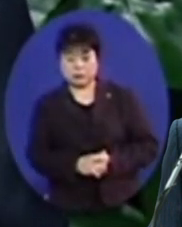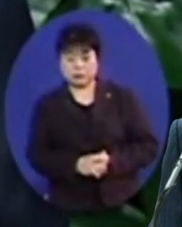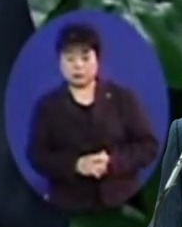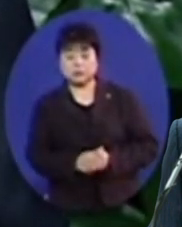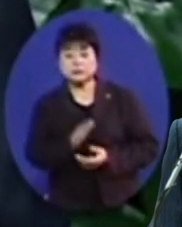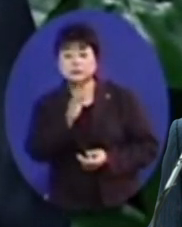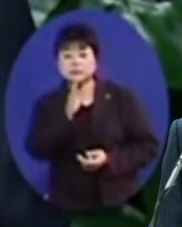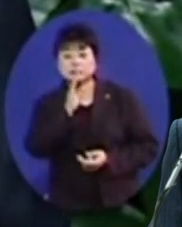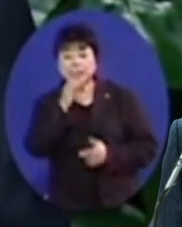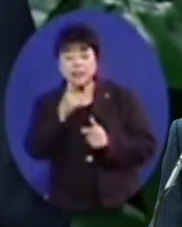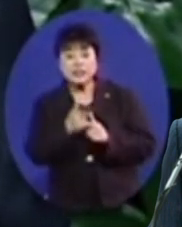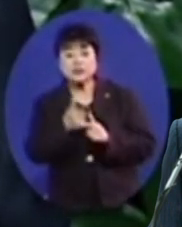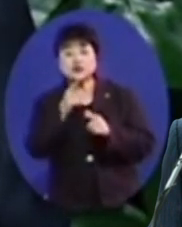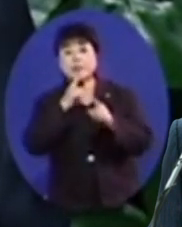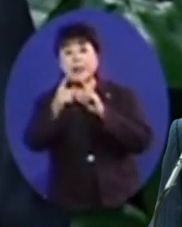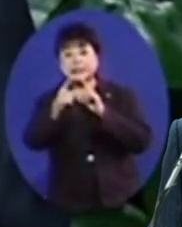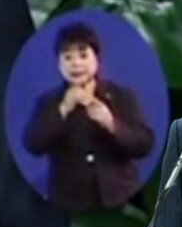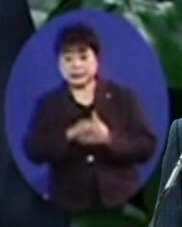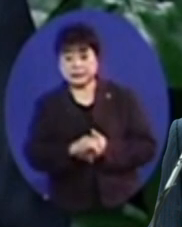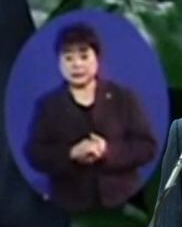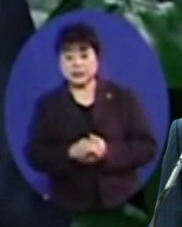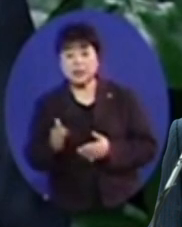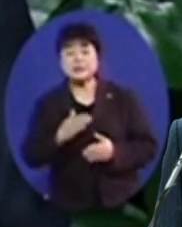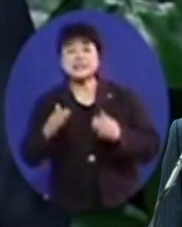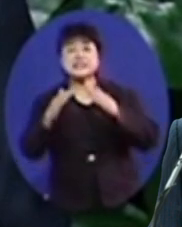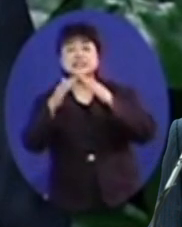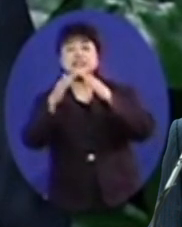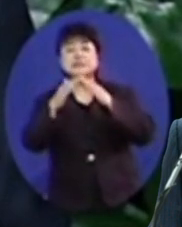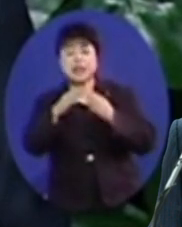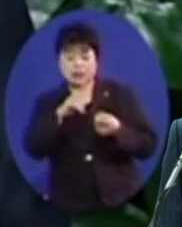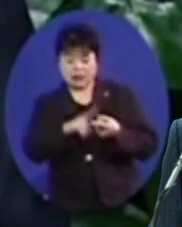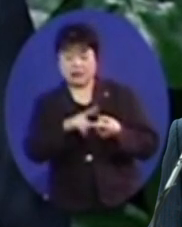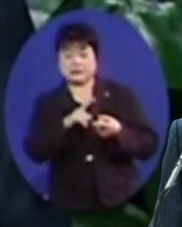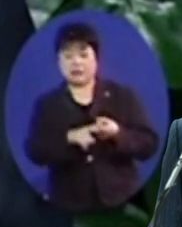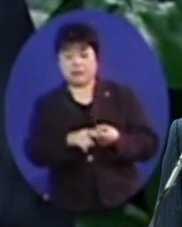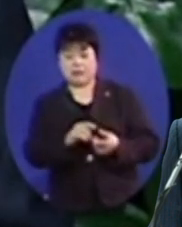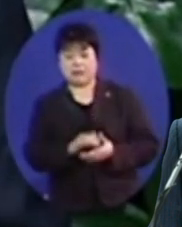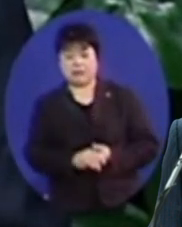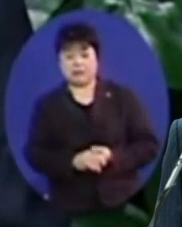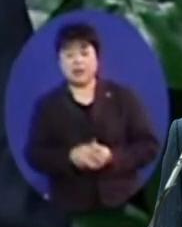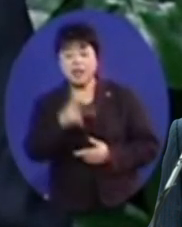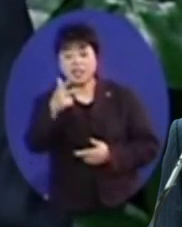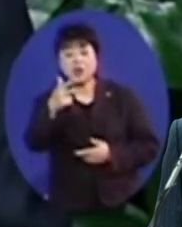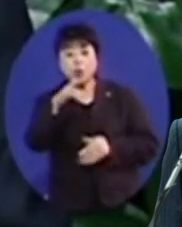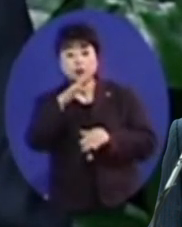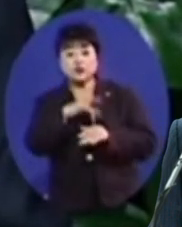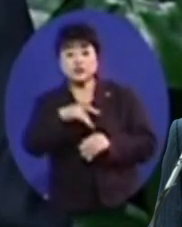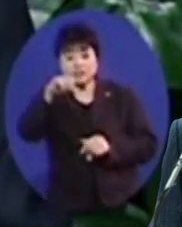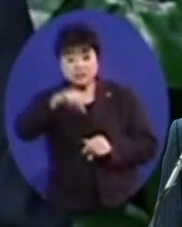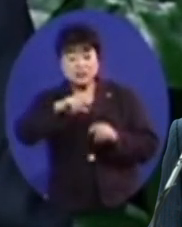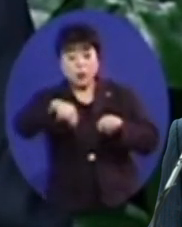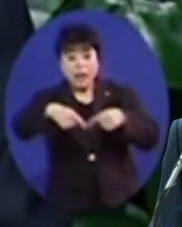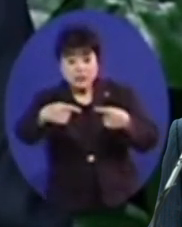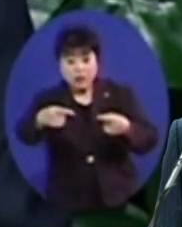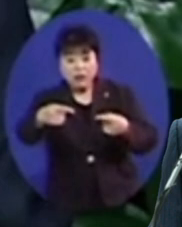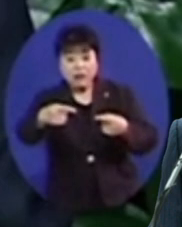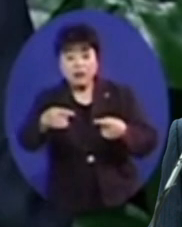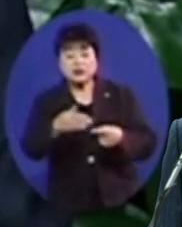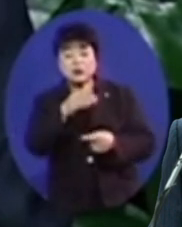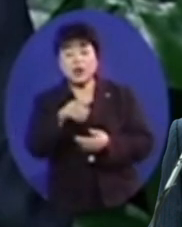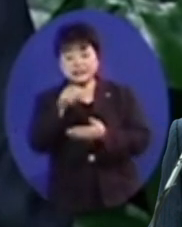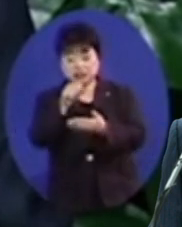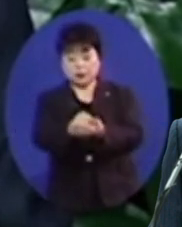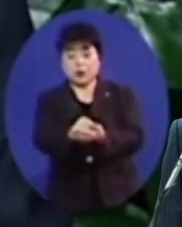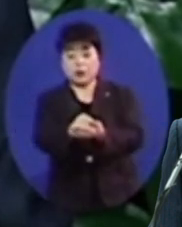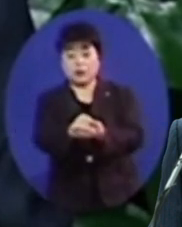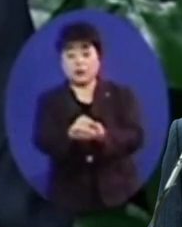신약성에 예수님이 말씀하신 빈집의 우한에 대해서도 일곱 귀신이 들어가서 그 빈 공간을